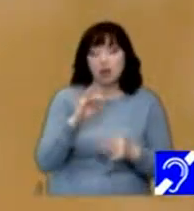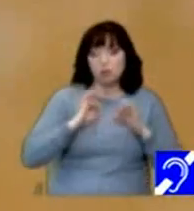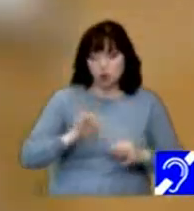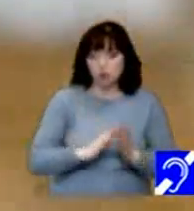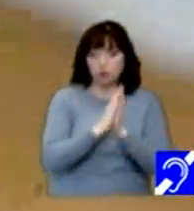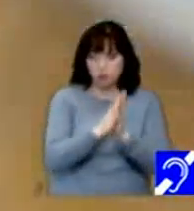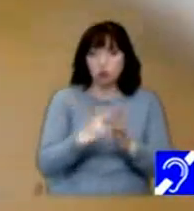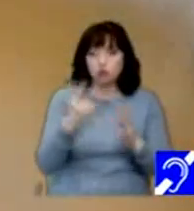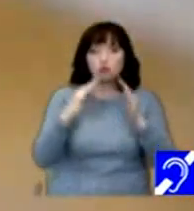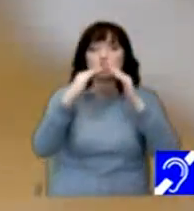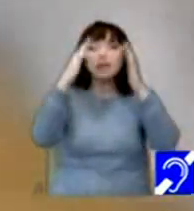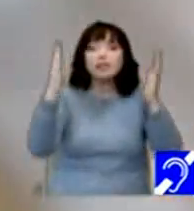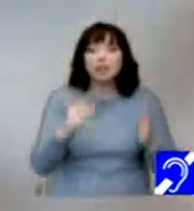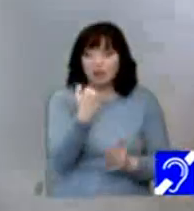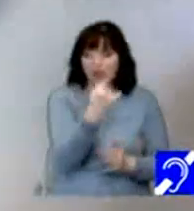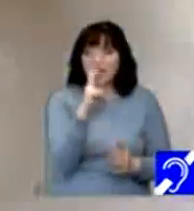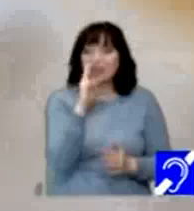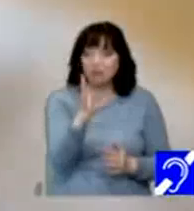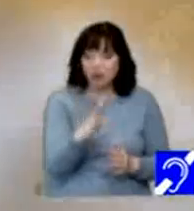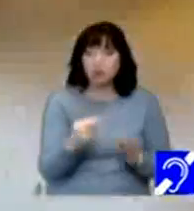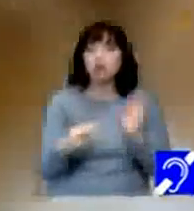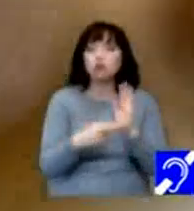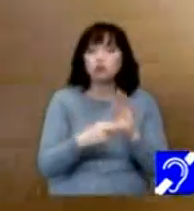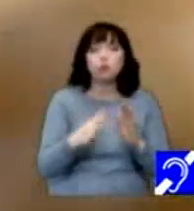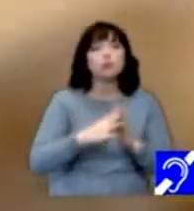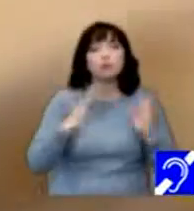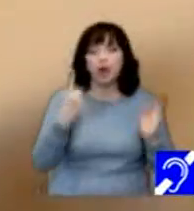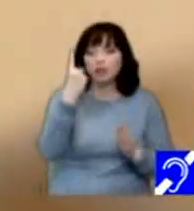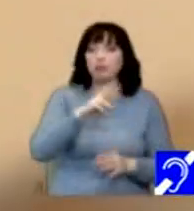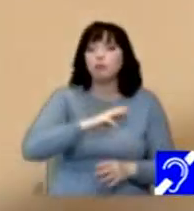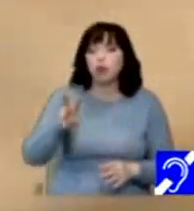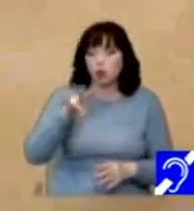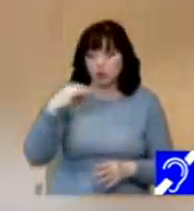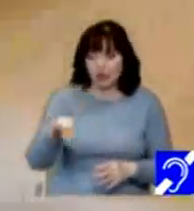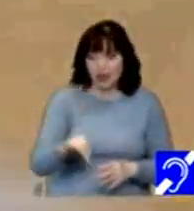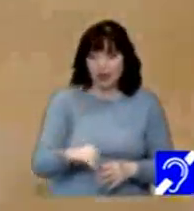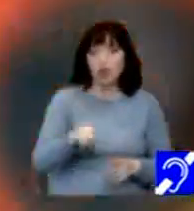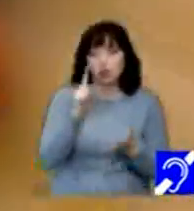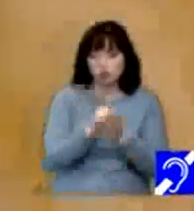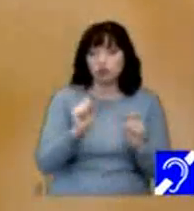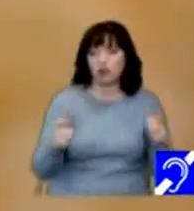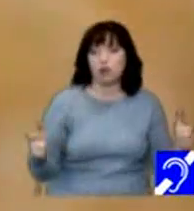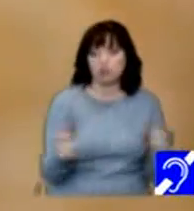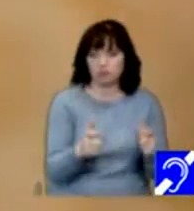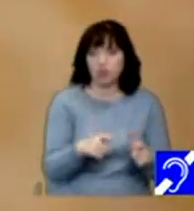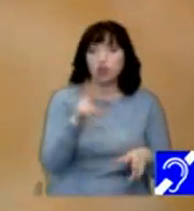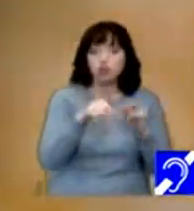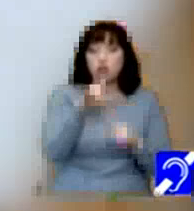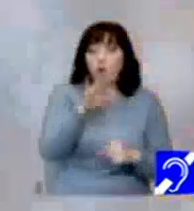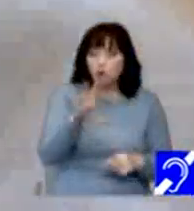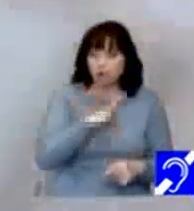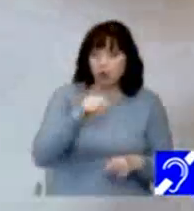aplicarea sechestrului asupra apartamentului acestuia în valoare de peste 1 milion de lei. Traficantul a fost și mercenar în